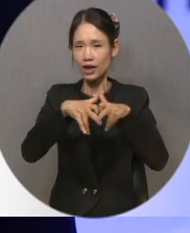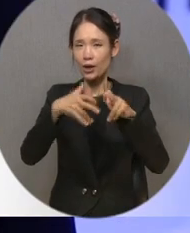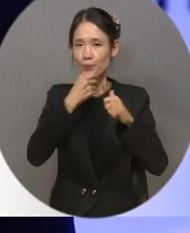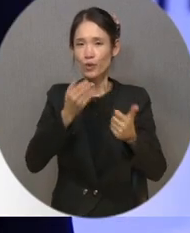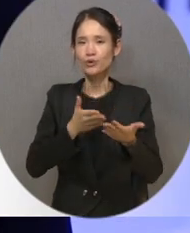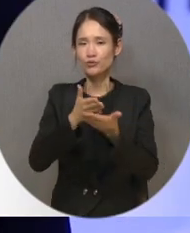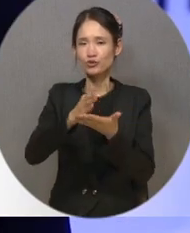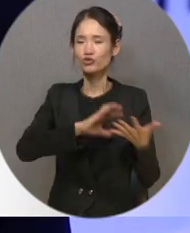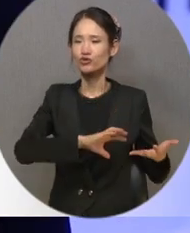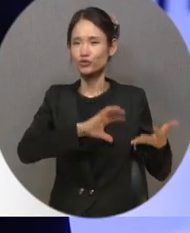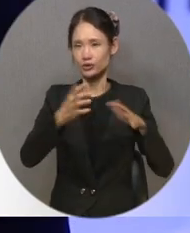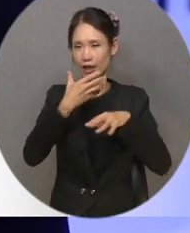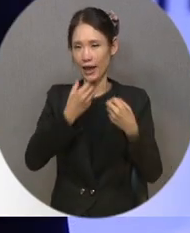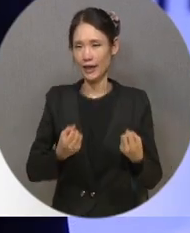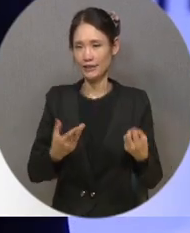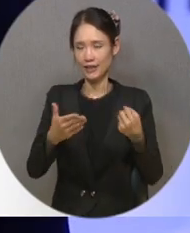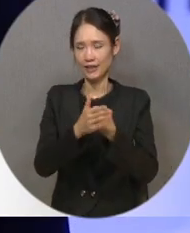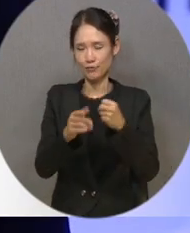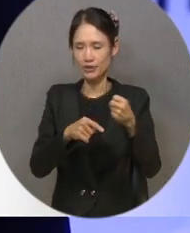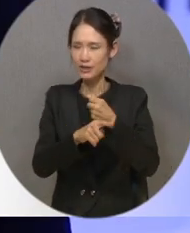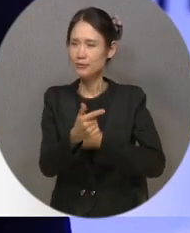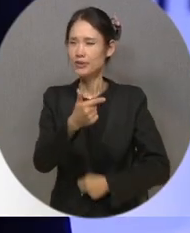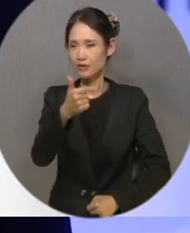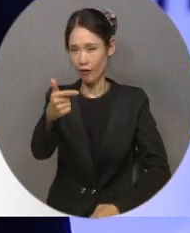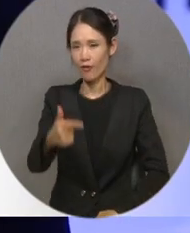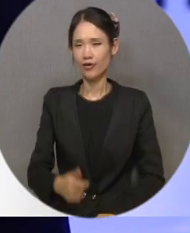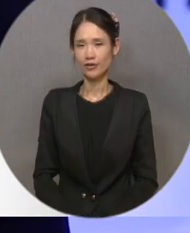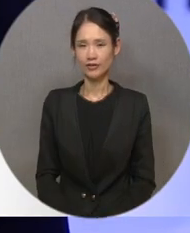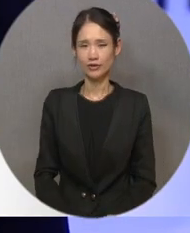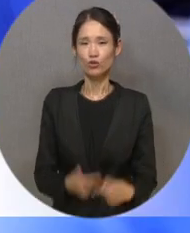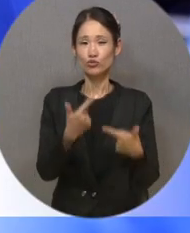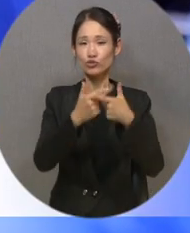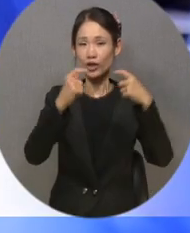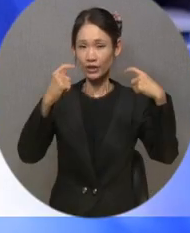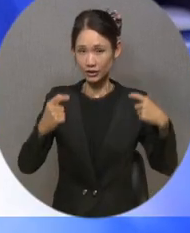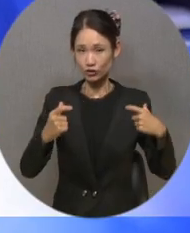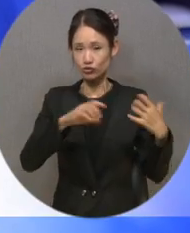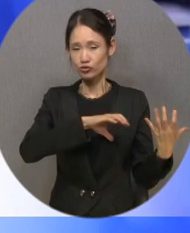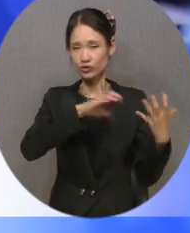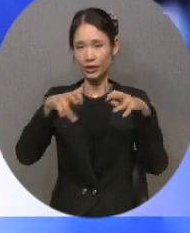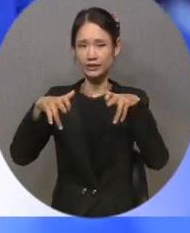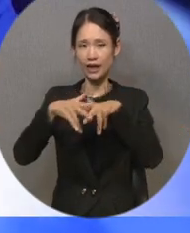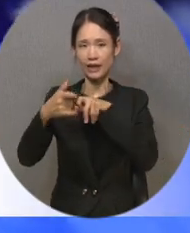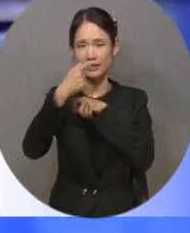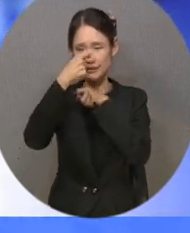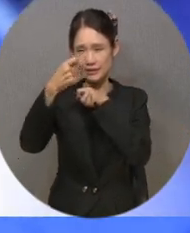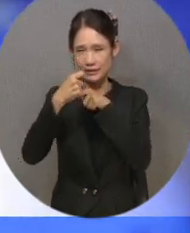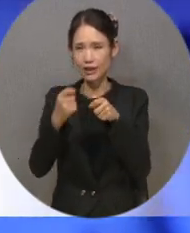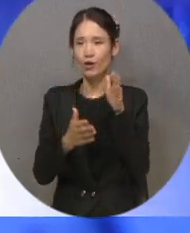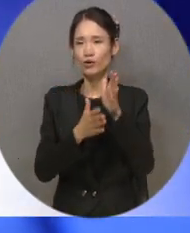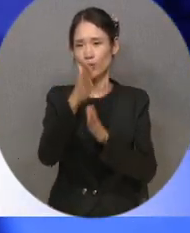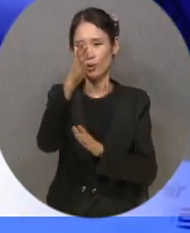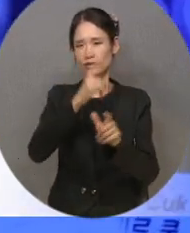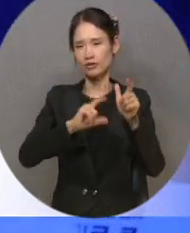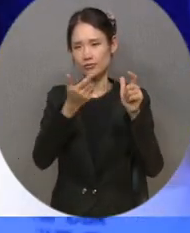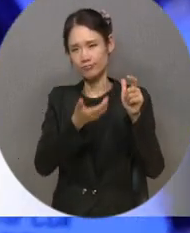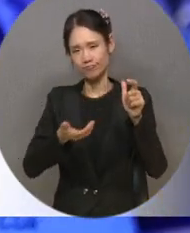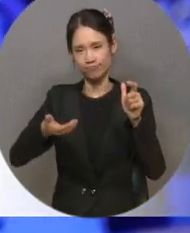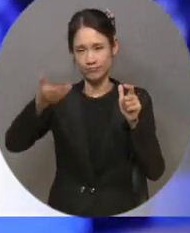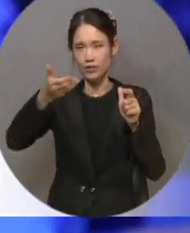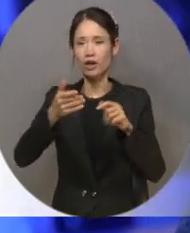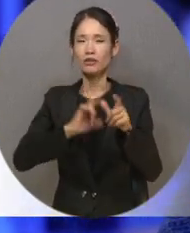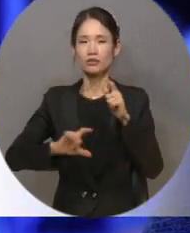복지 분야 국제행사로 그 의미를 더했습니다 부산지역이 국제적 장애 친하도 싫어 한 단계 도약하고